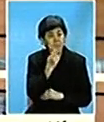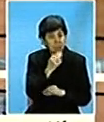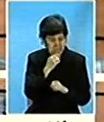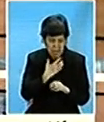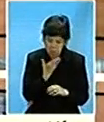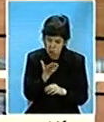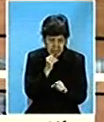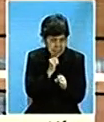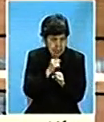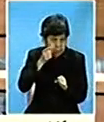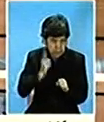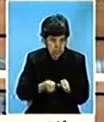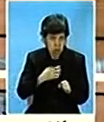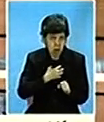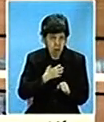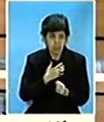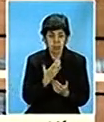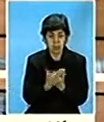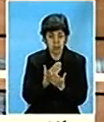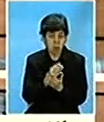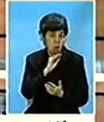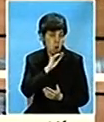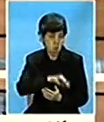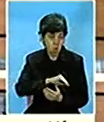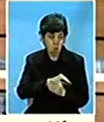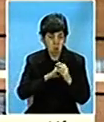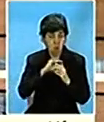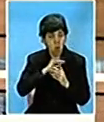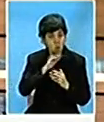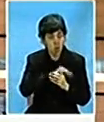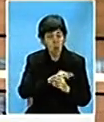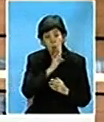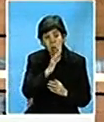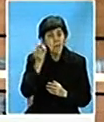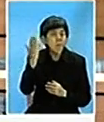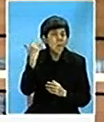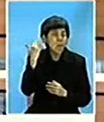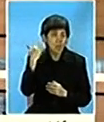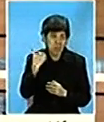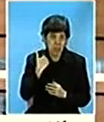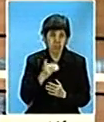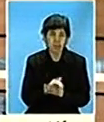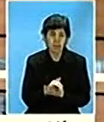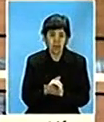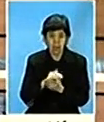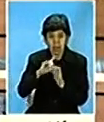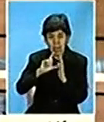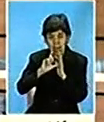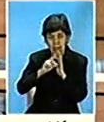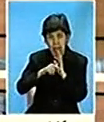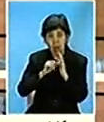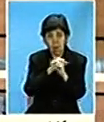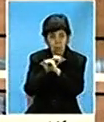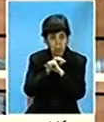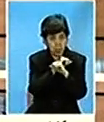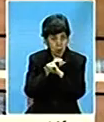จังการทุจริตคอร์รัปชันนั้นเห็นว่าเมื่อไม่กี่วันนี้คณะสำนักเลขาธิการป้องกันและป